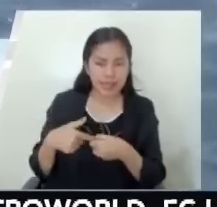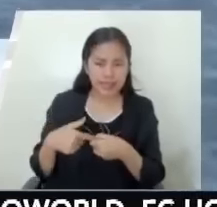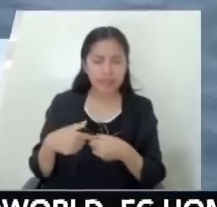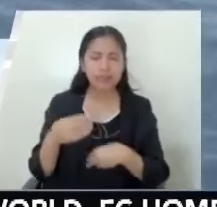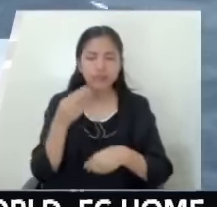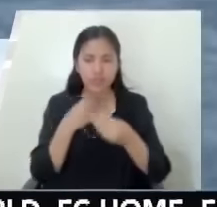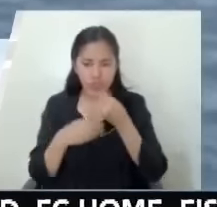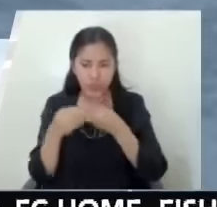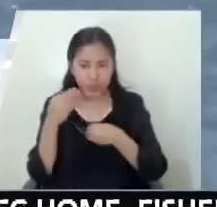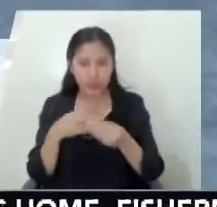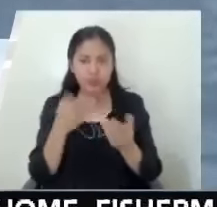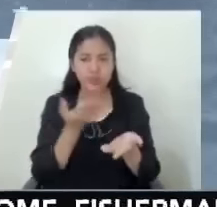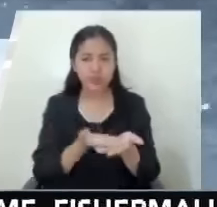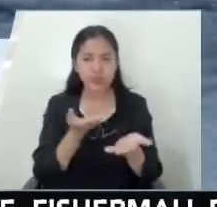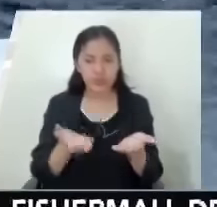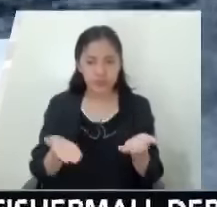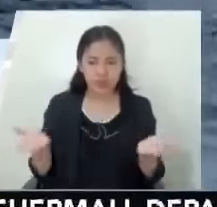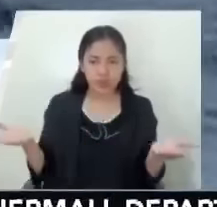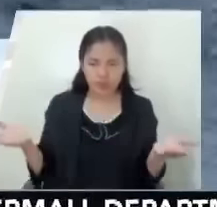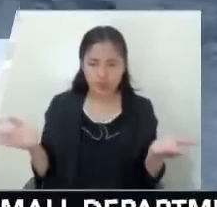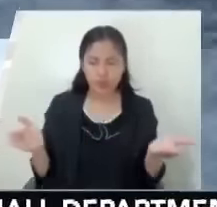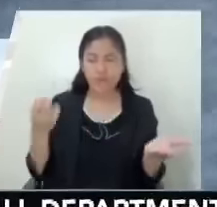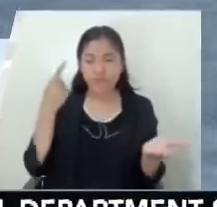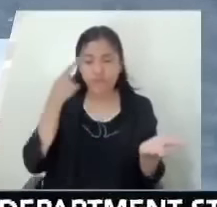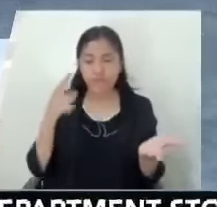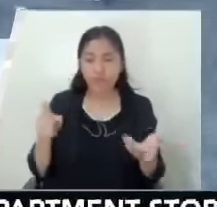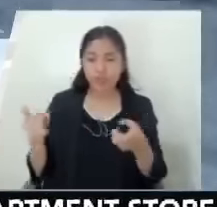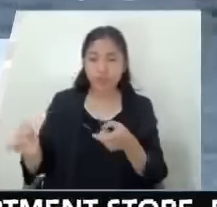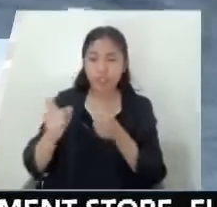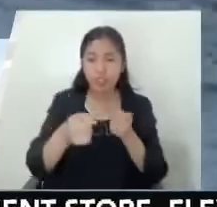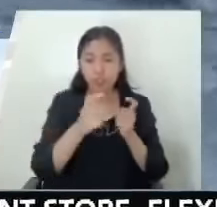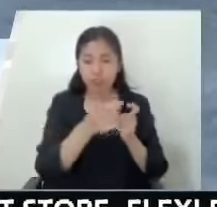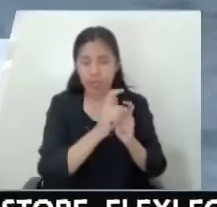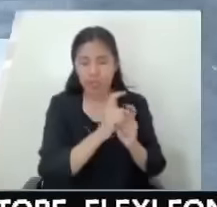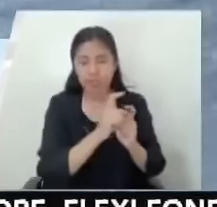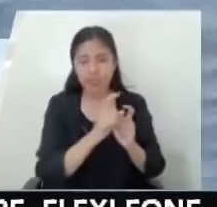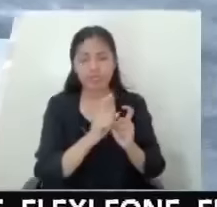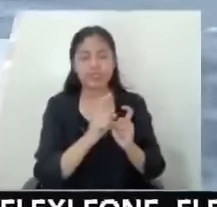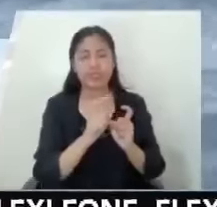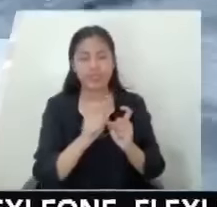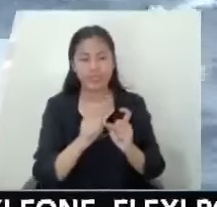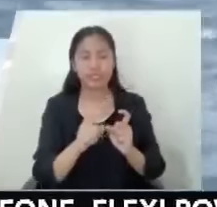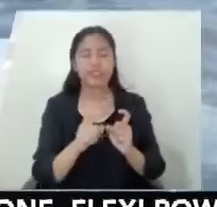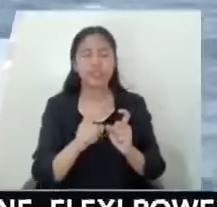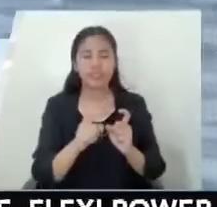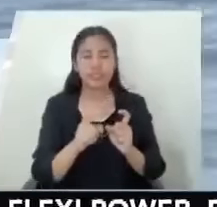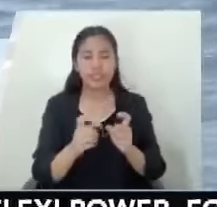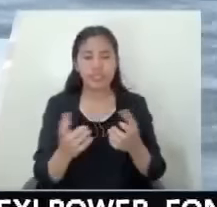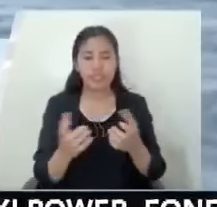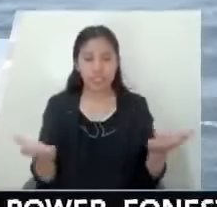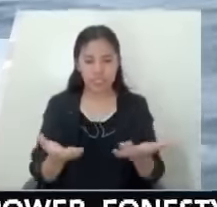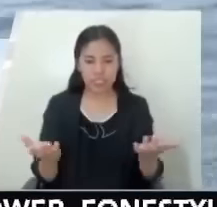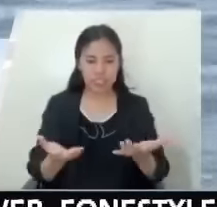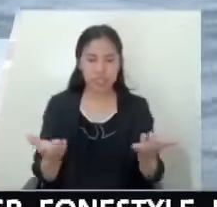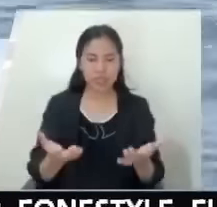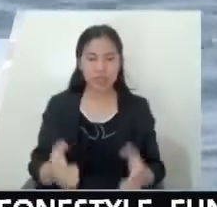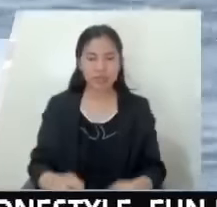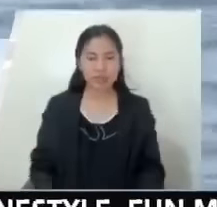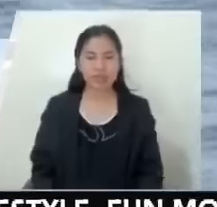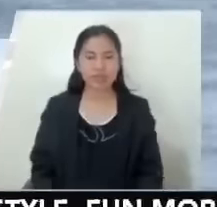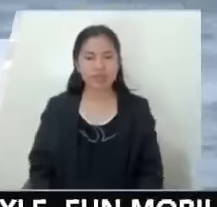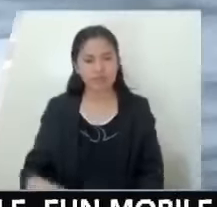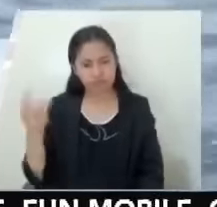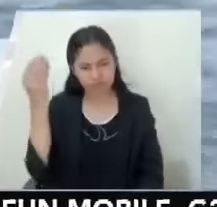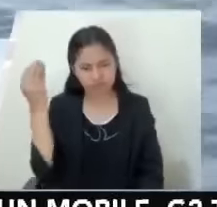grupo para dito sa mga kasama nilang mga mangingisda. At hindi naman lingid sa kaalaman ng ating mga